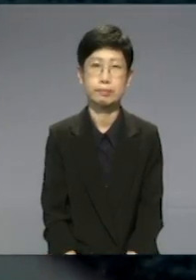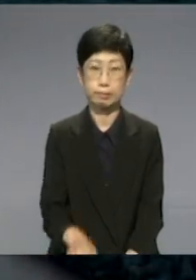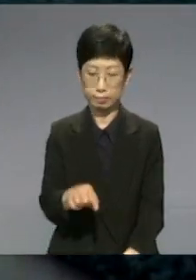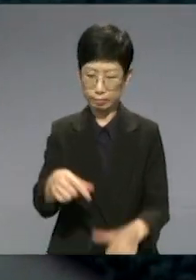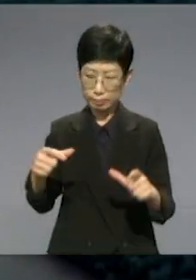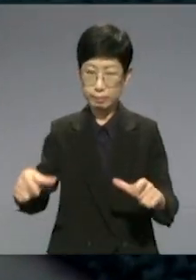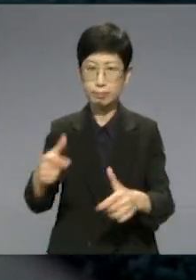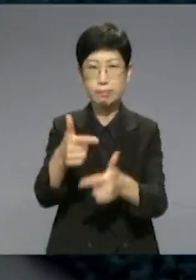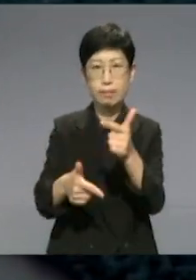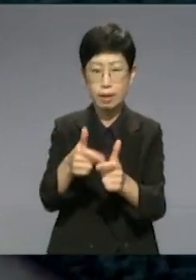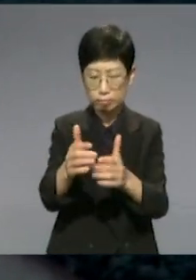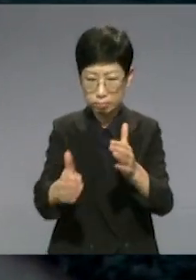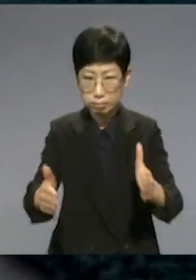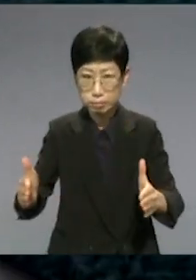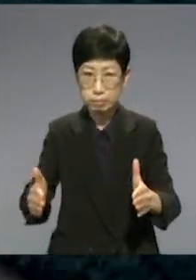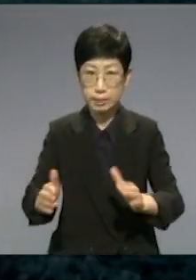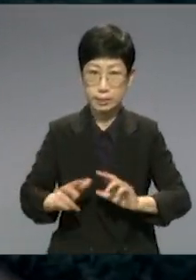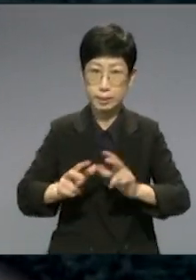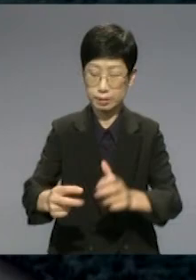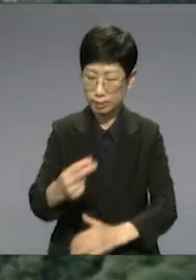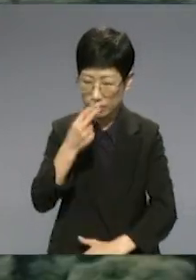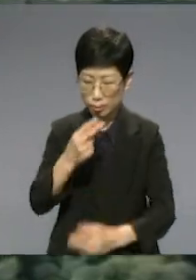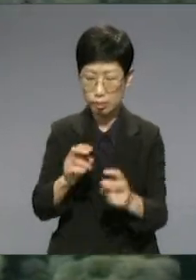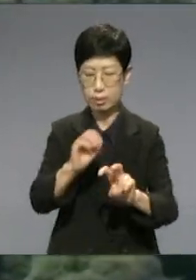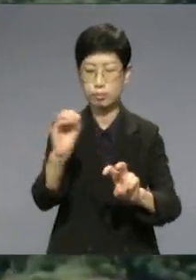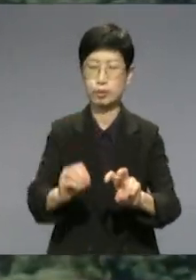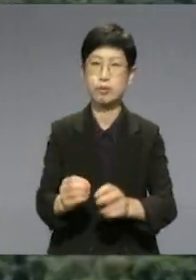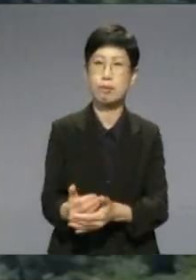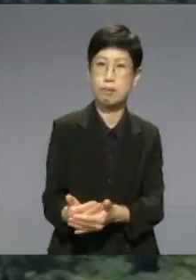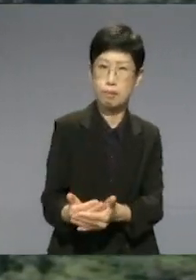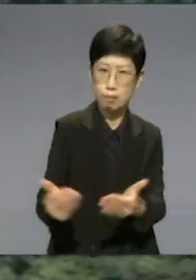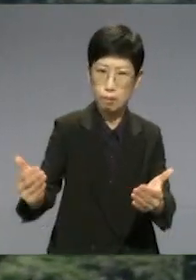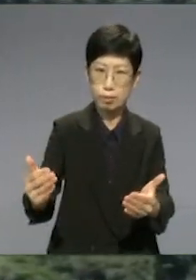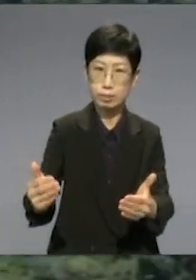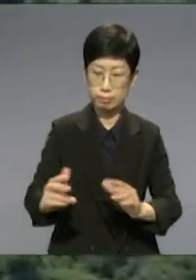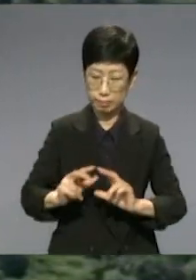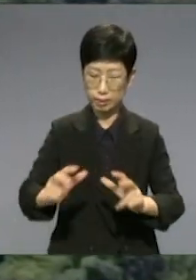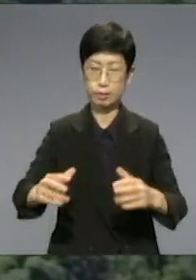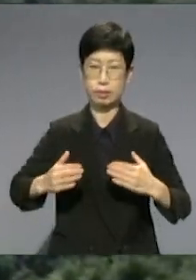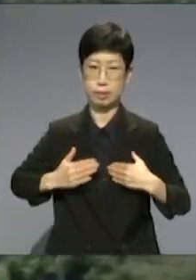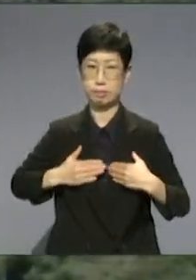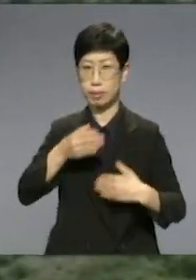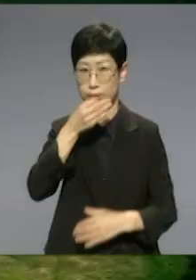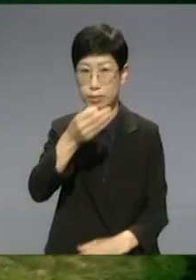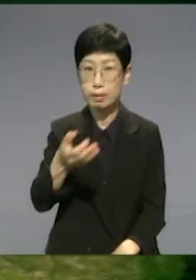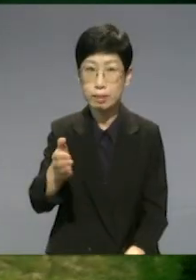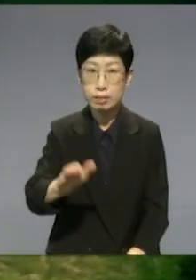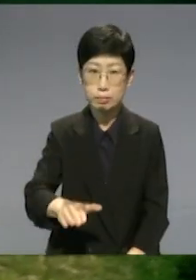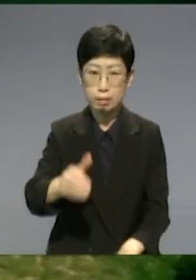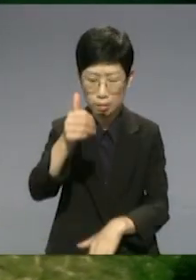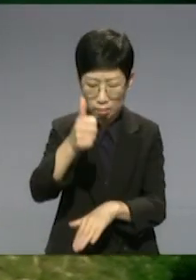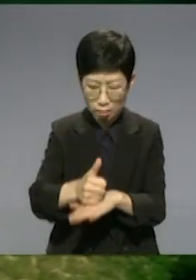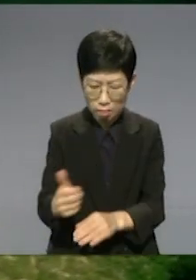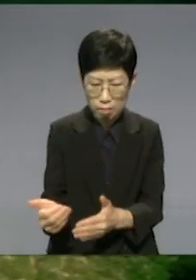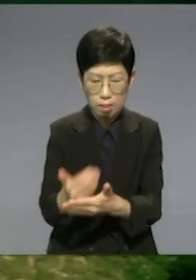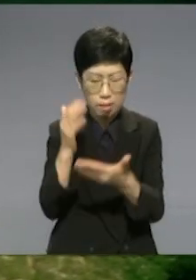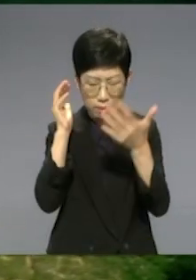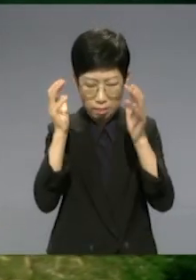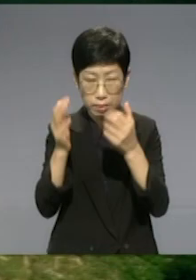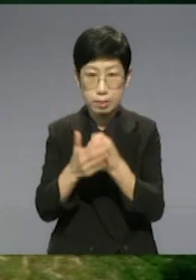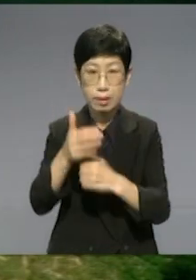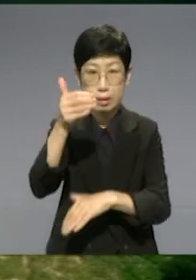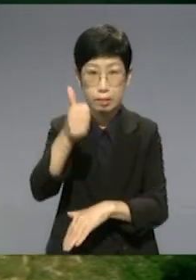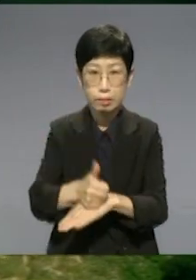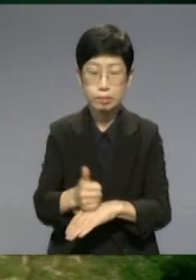아마존 열대우림은 지구산소의 20%를 공급하는 지구의 허파로 불리지만 극심한 난개발로 전체 지역의